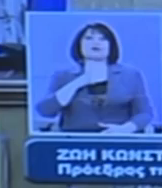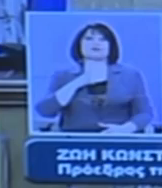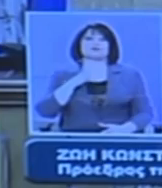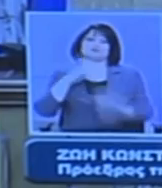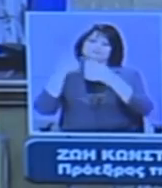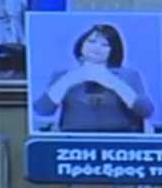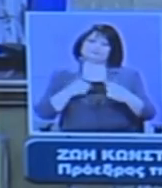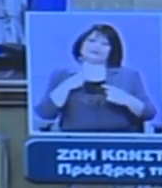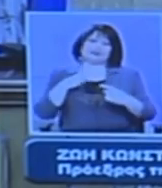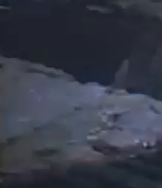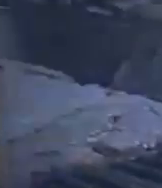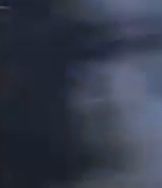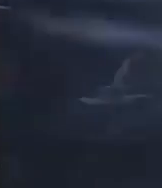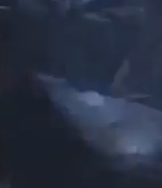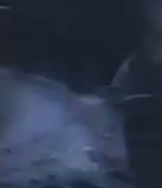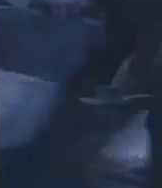γενιές